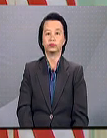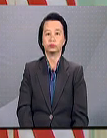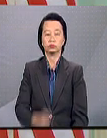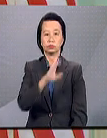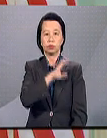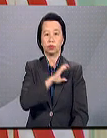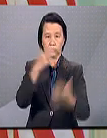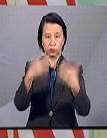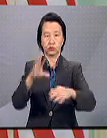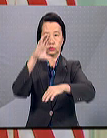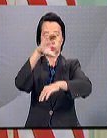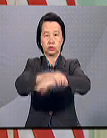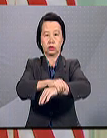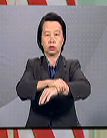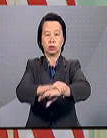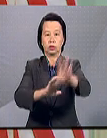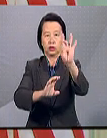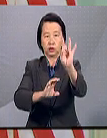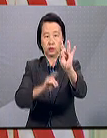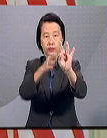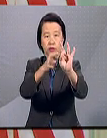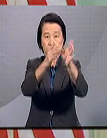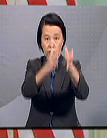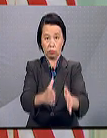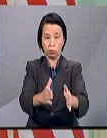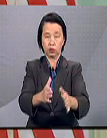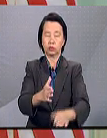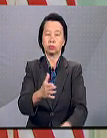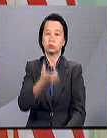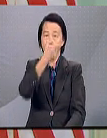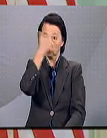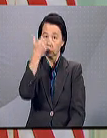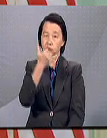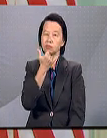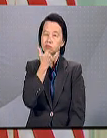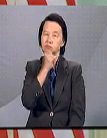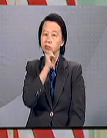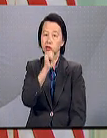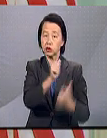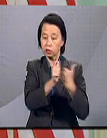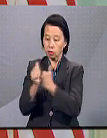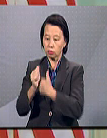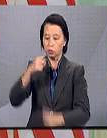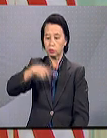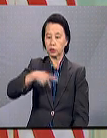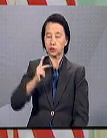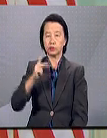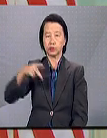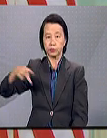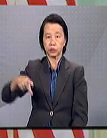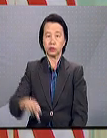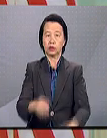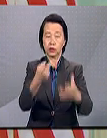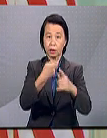PDRM telah menahan 8 individu di atas kesalahan engkar arahan PKPP dan daripada jumlah